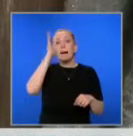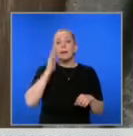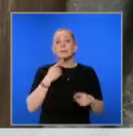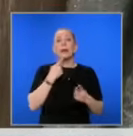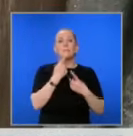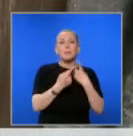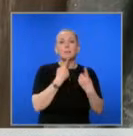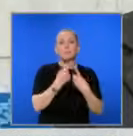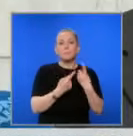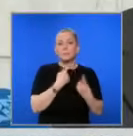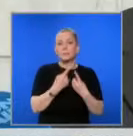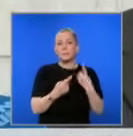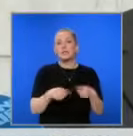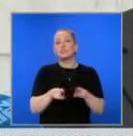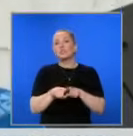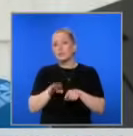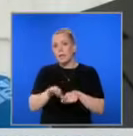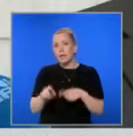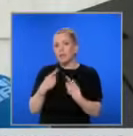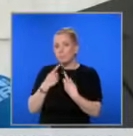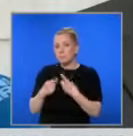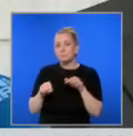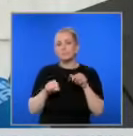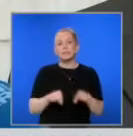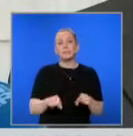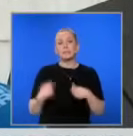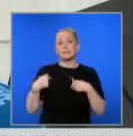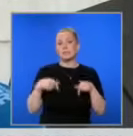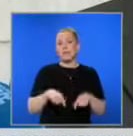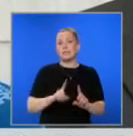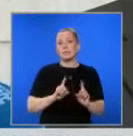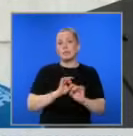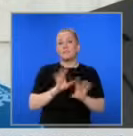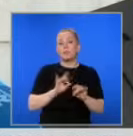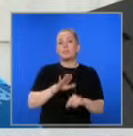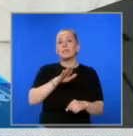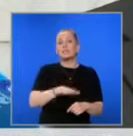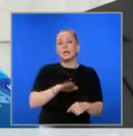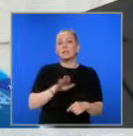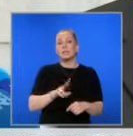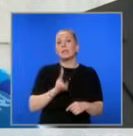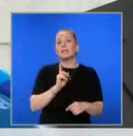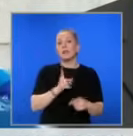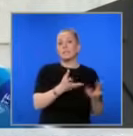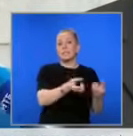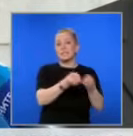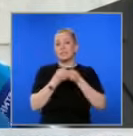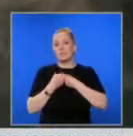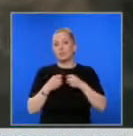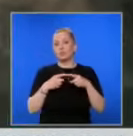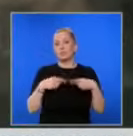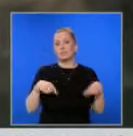детето. Така че за момента нямаме данни децата да е наложило извеждането на децата